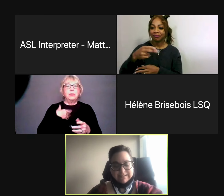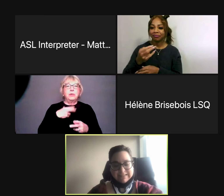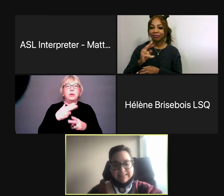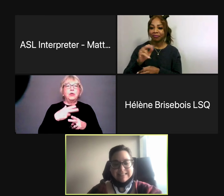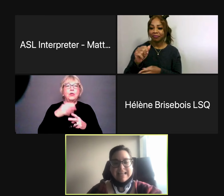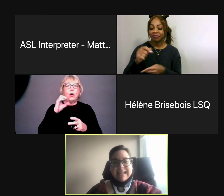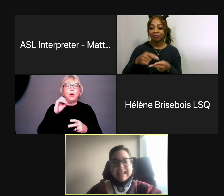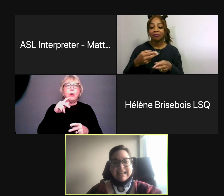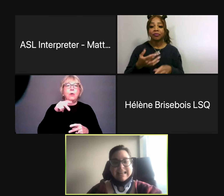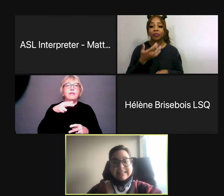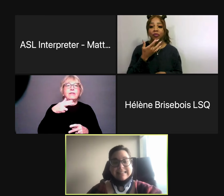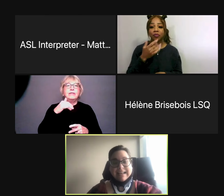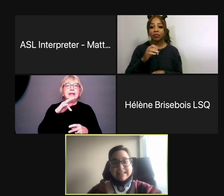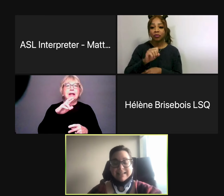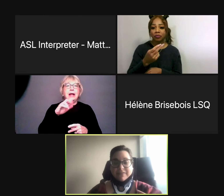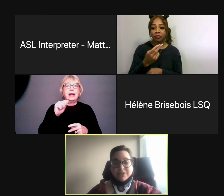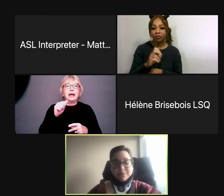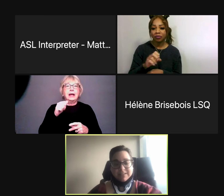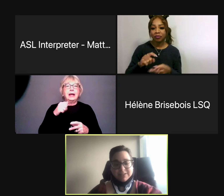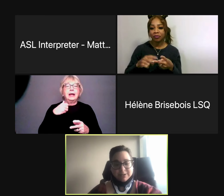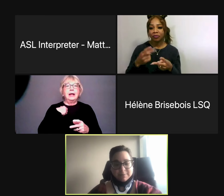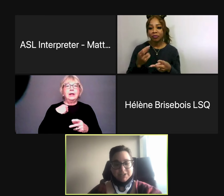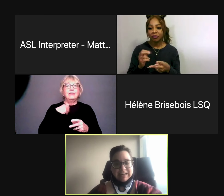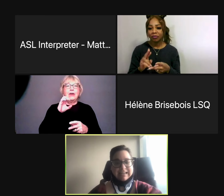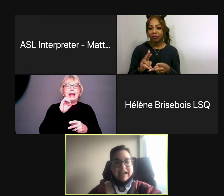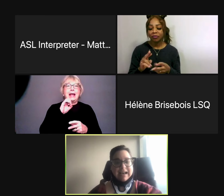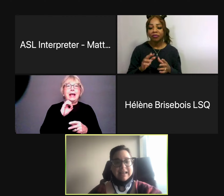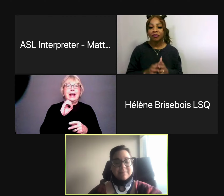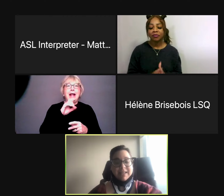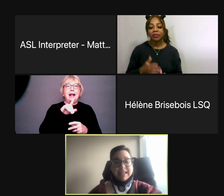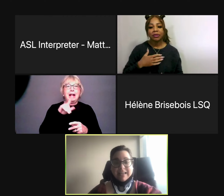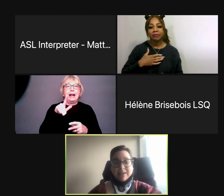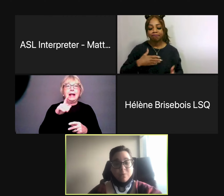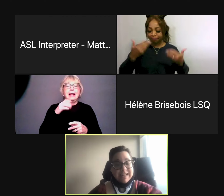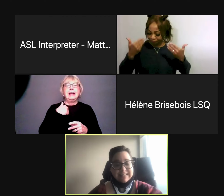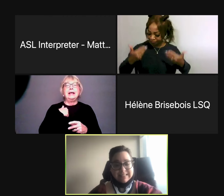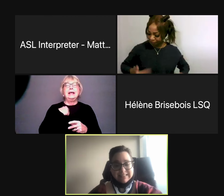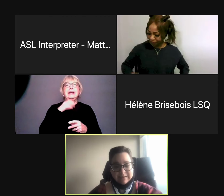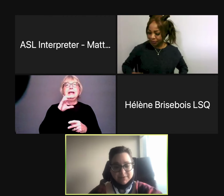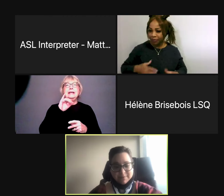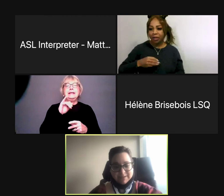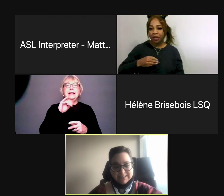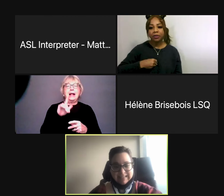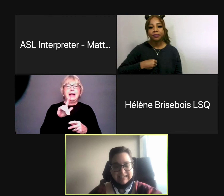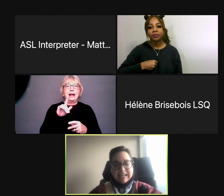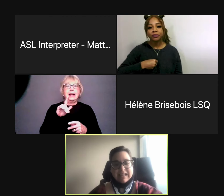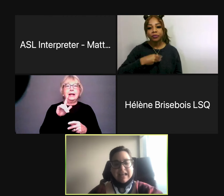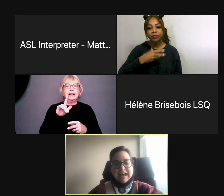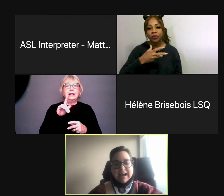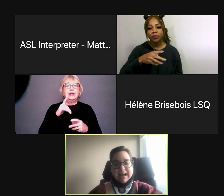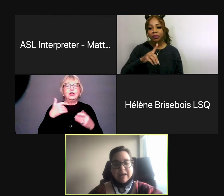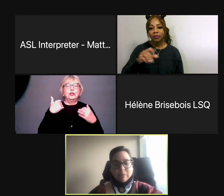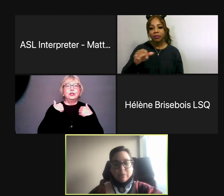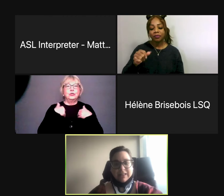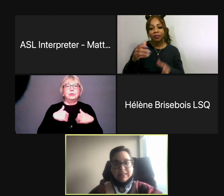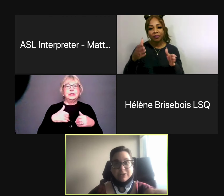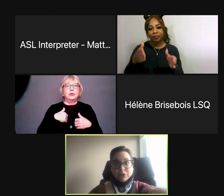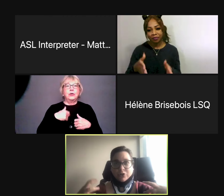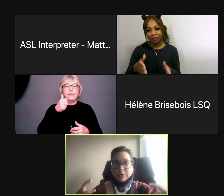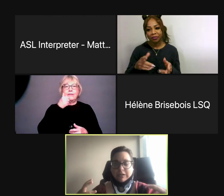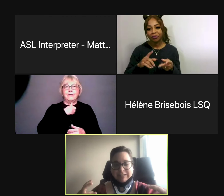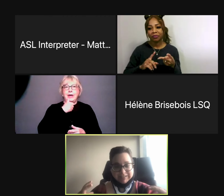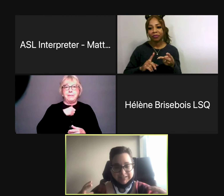j'utilise le pronom L et IL et je suis une femme